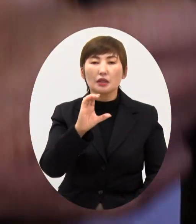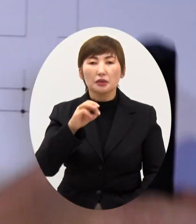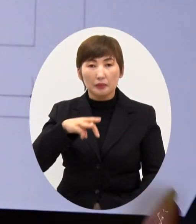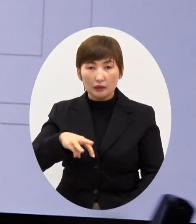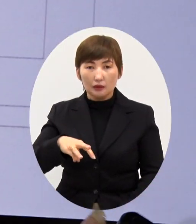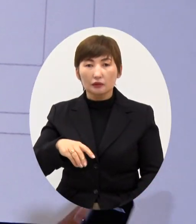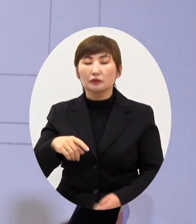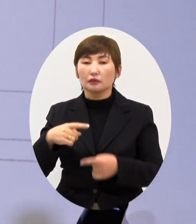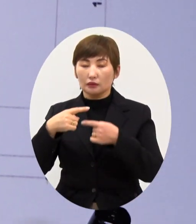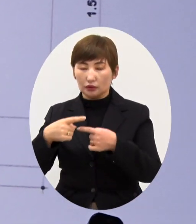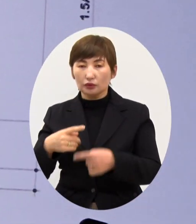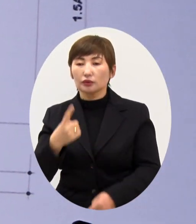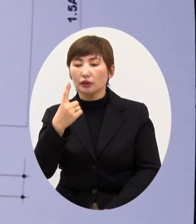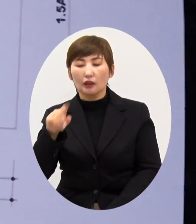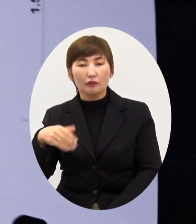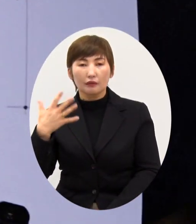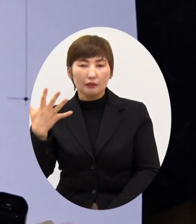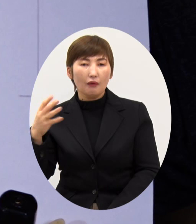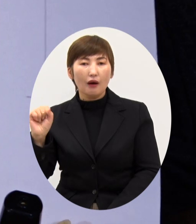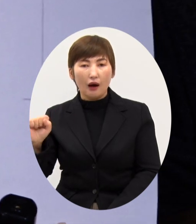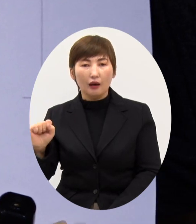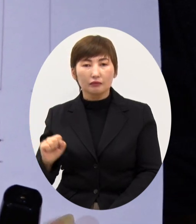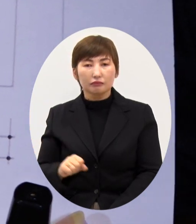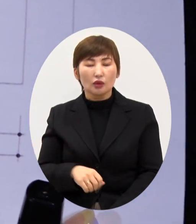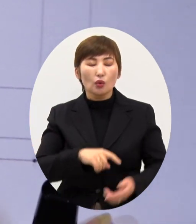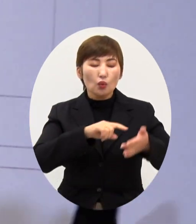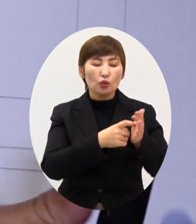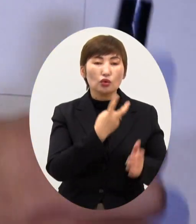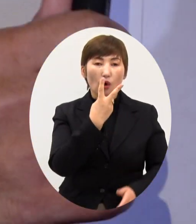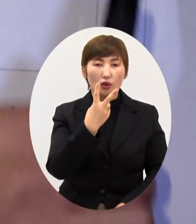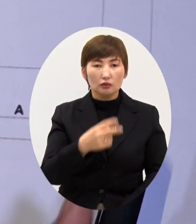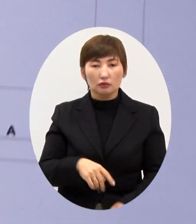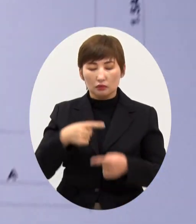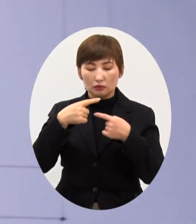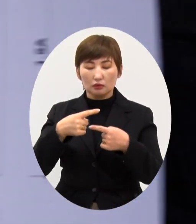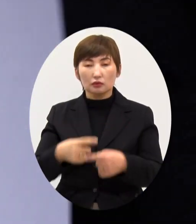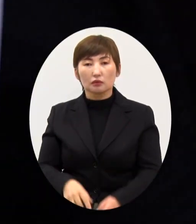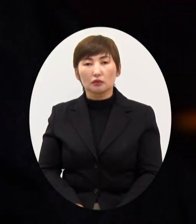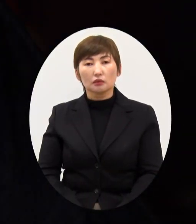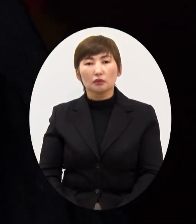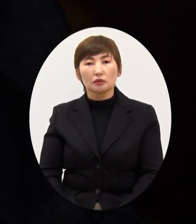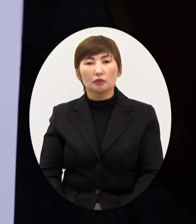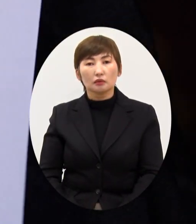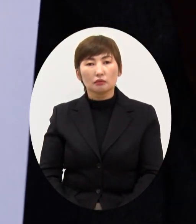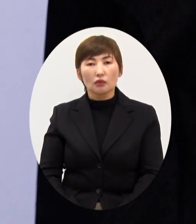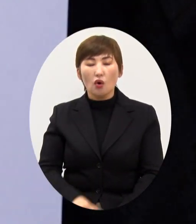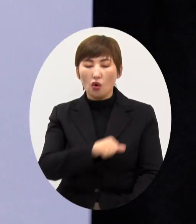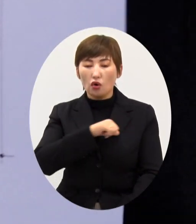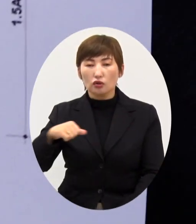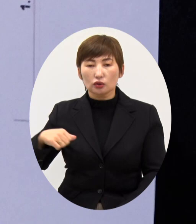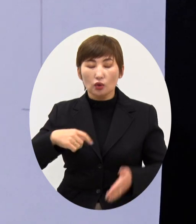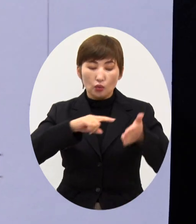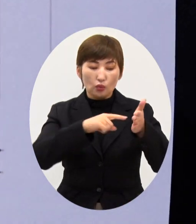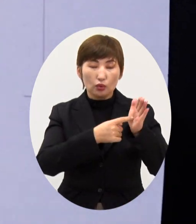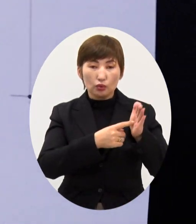см өргөнтэй 1.5 А 2 дахин томруулахаар хэд болох вэ? За тооцоолж үзээд зургаа